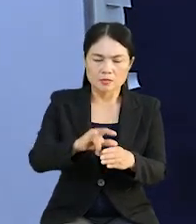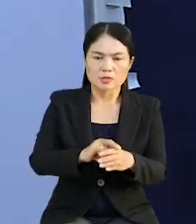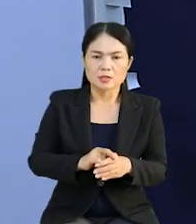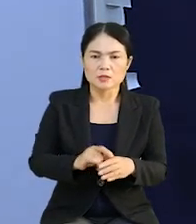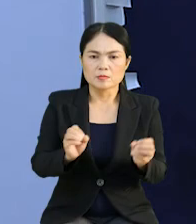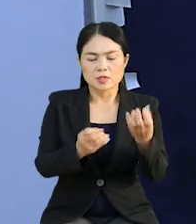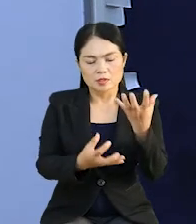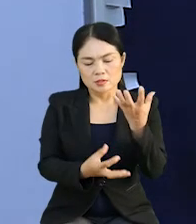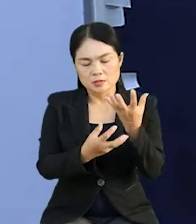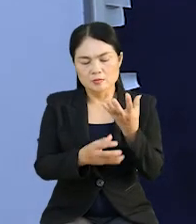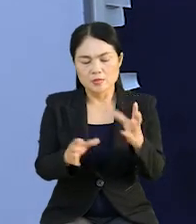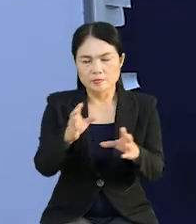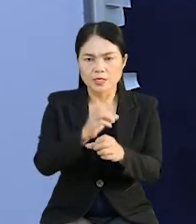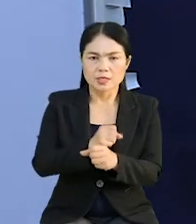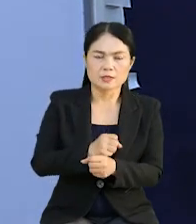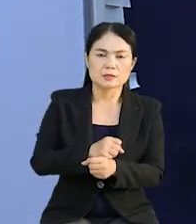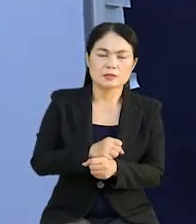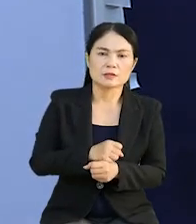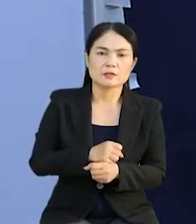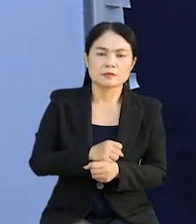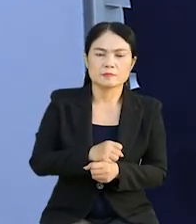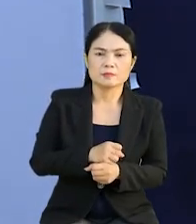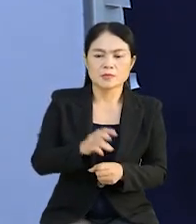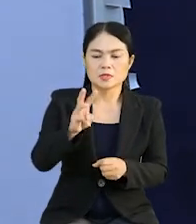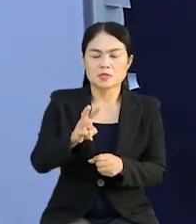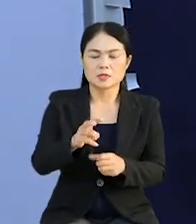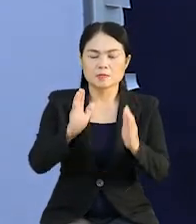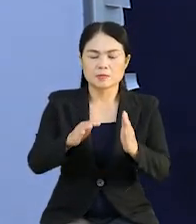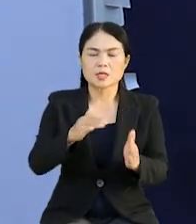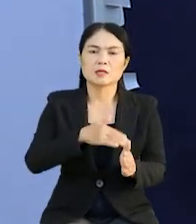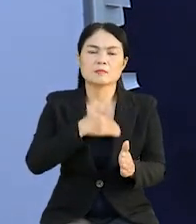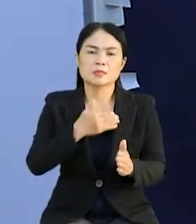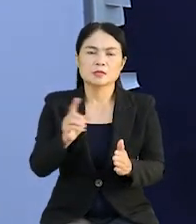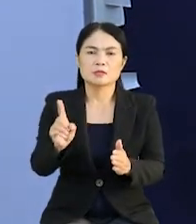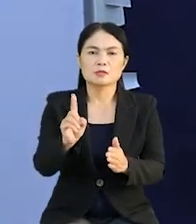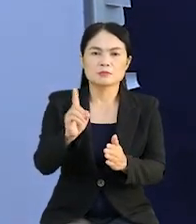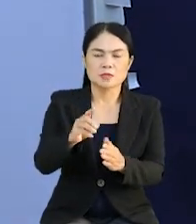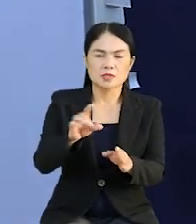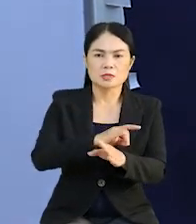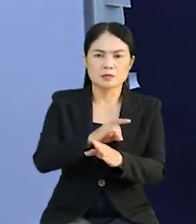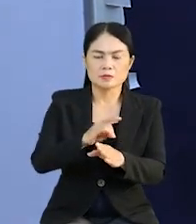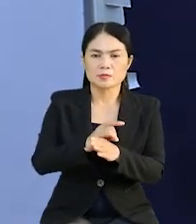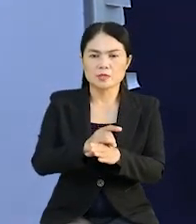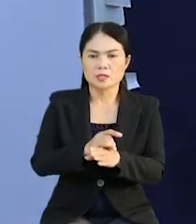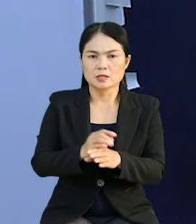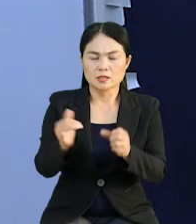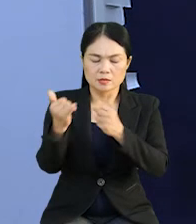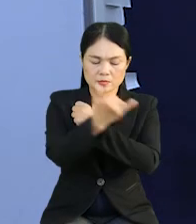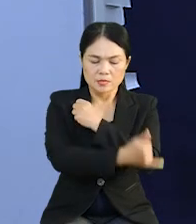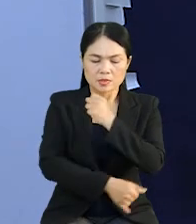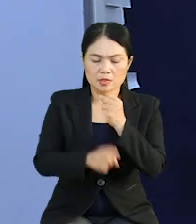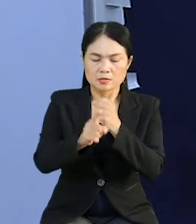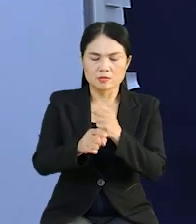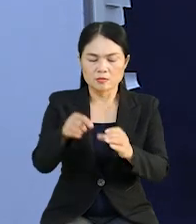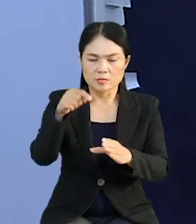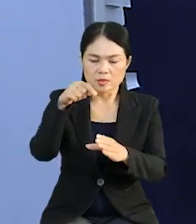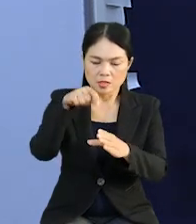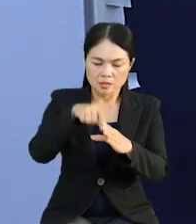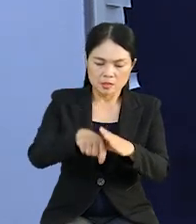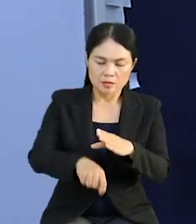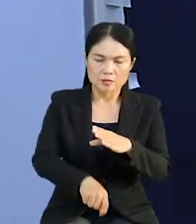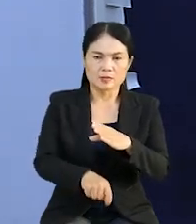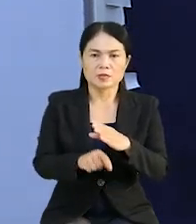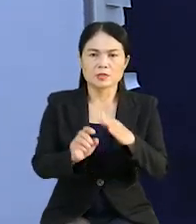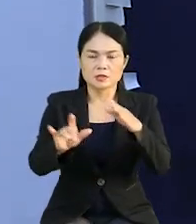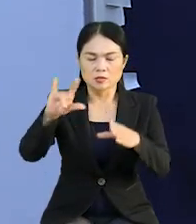បាន3តើអ្នកមានអារម្មណ៍យ៉ាងណានៅពេលដែលប្រទេសអ្នកមានអណ្ដូងប្រេងកាត